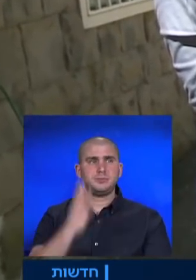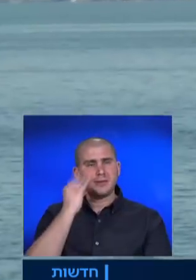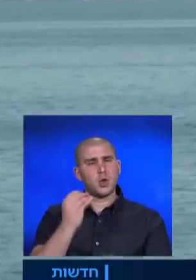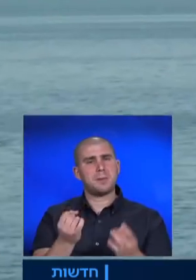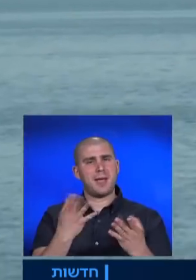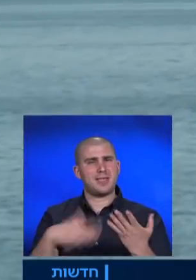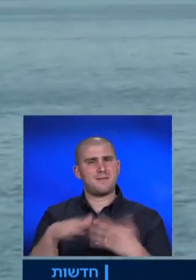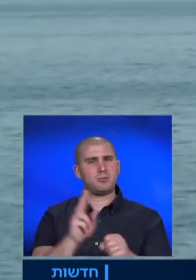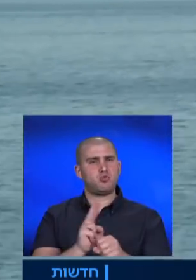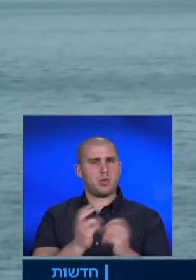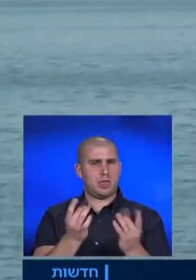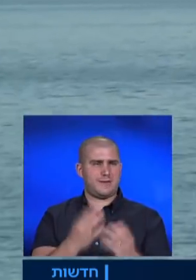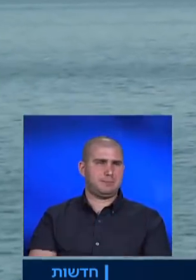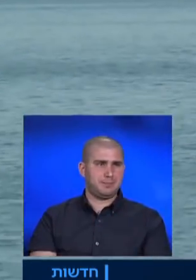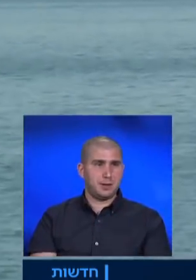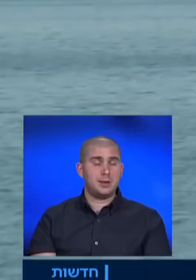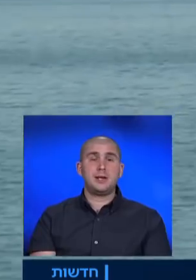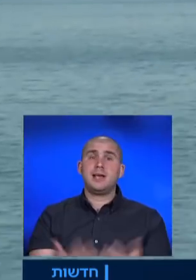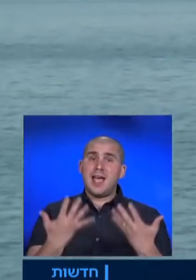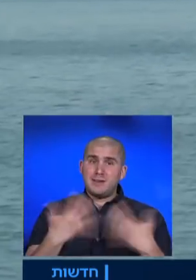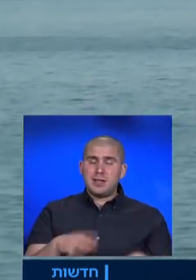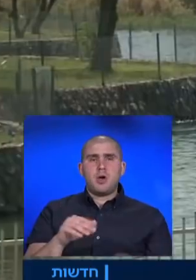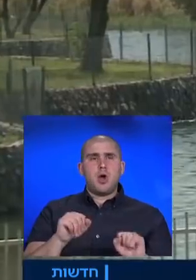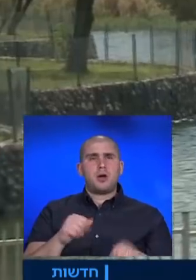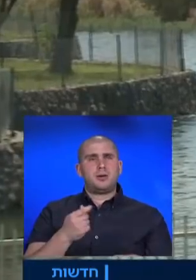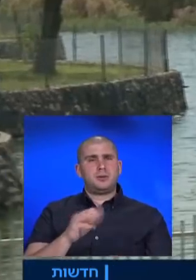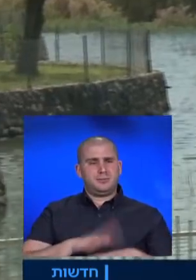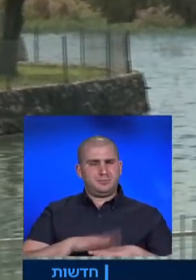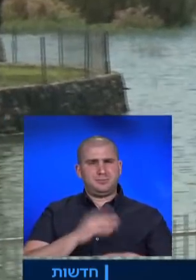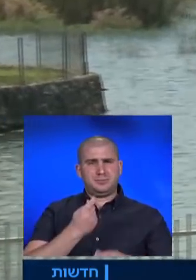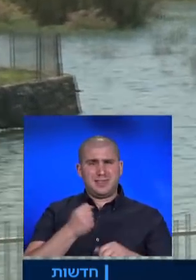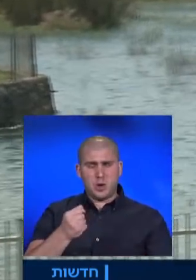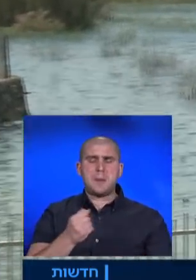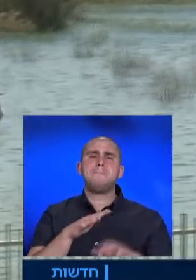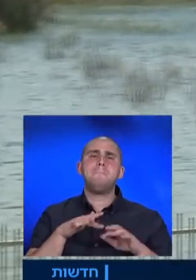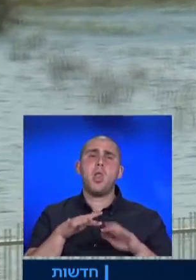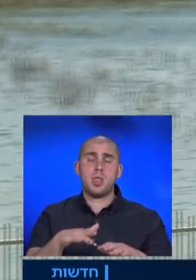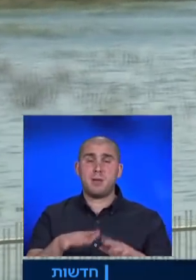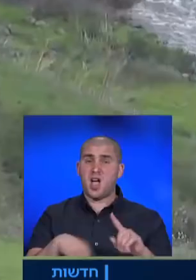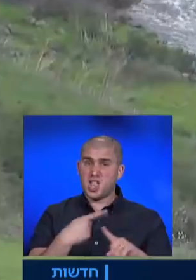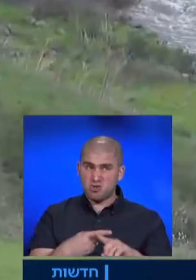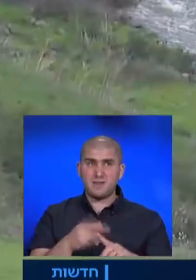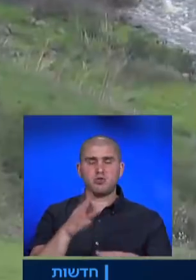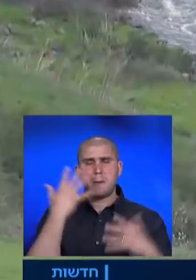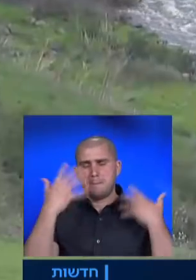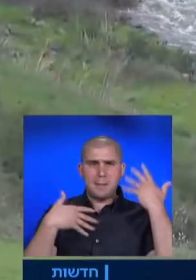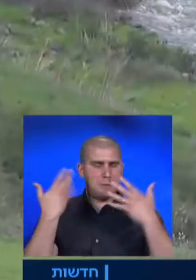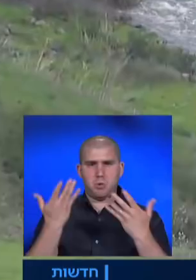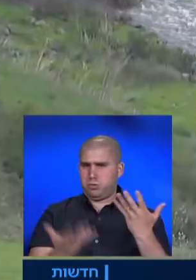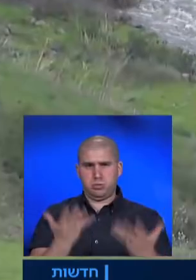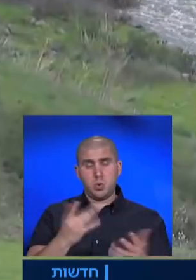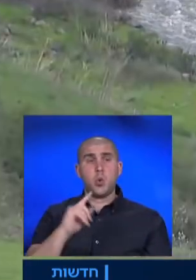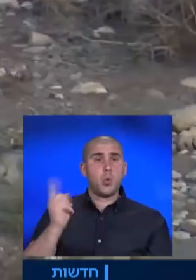בשמורה. ההפסדים לעוסקים בתיירות נעמדים במיליונים. נכון לעכשיו שוררים בלבול ואי ודאות. כולם ממתינים